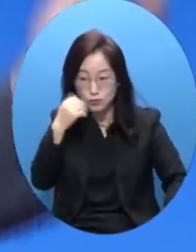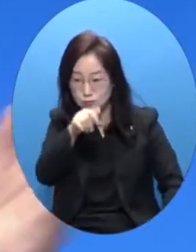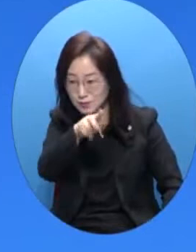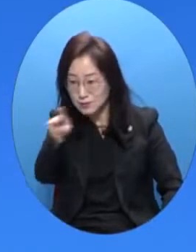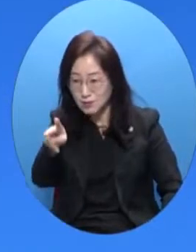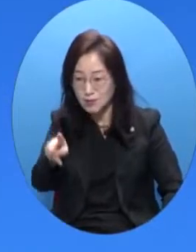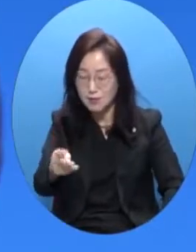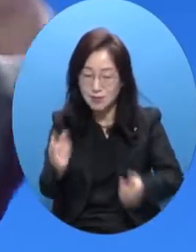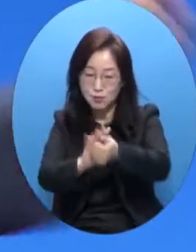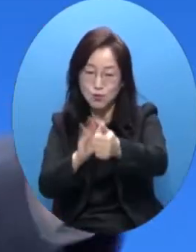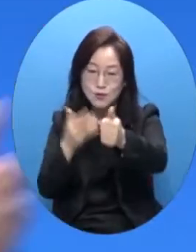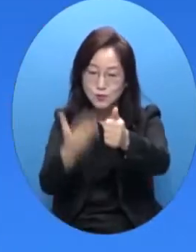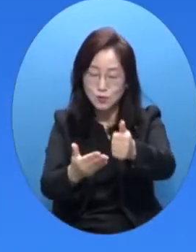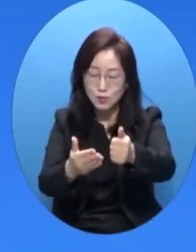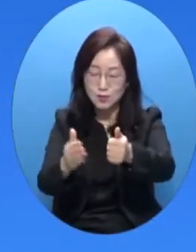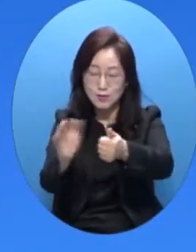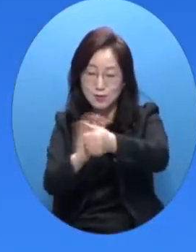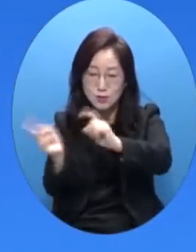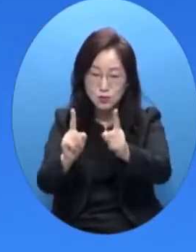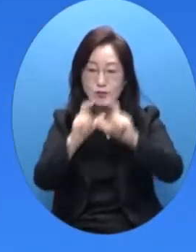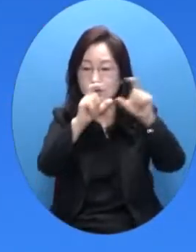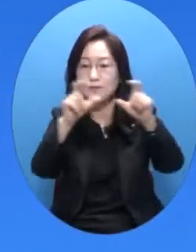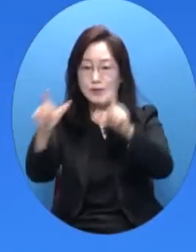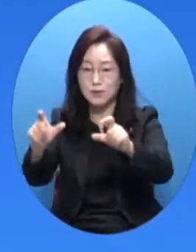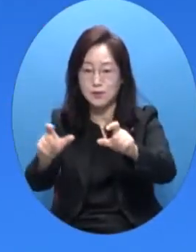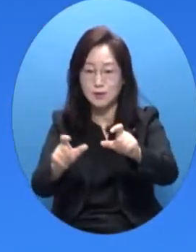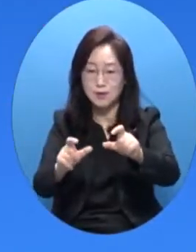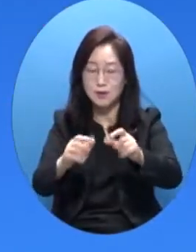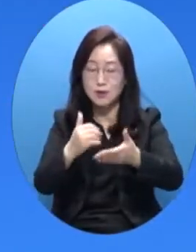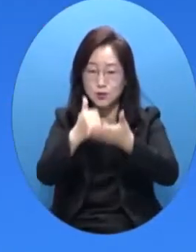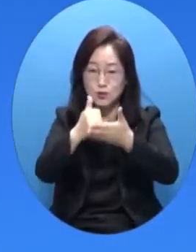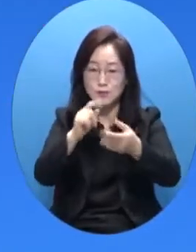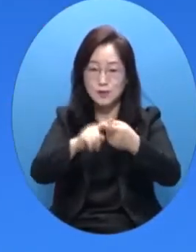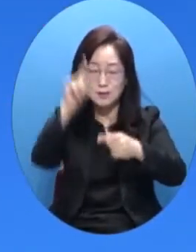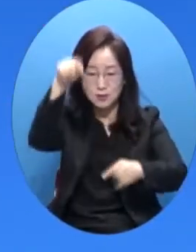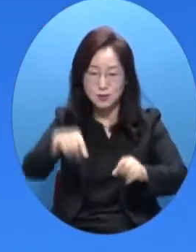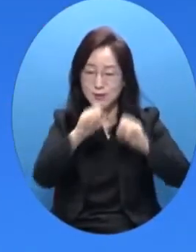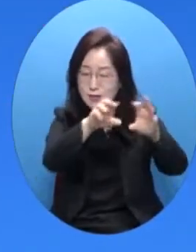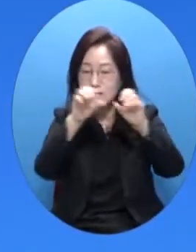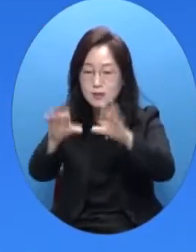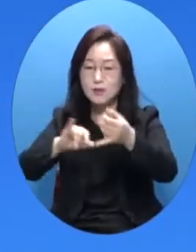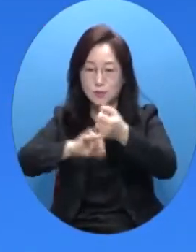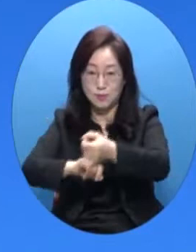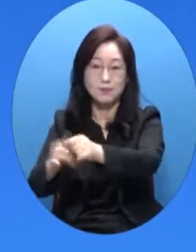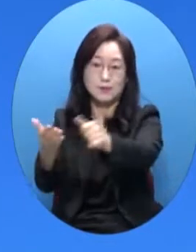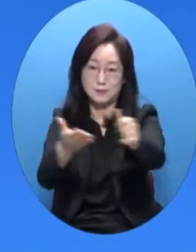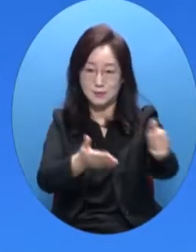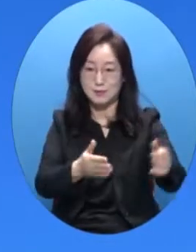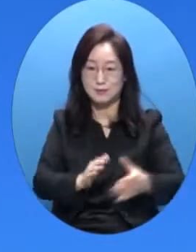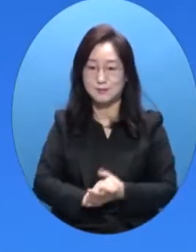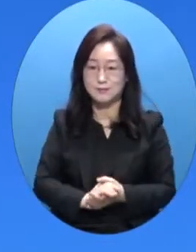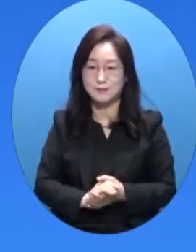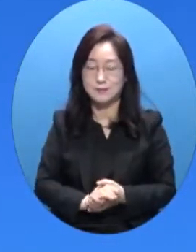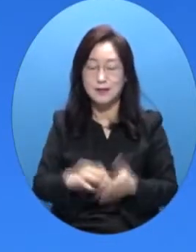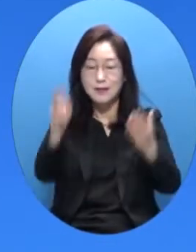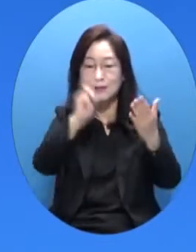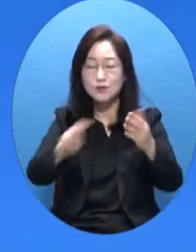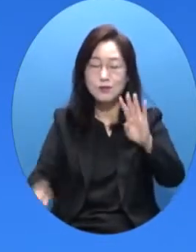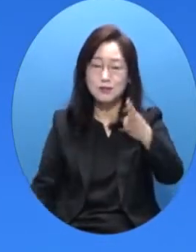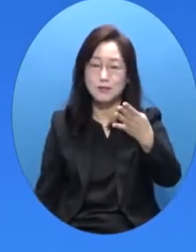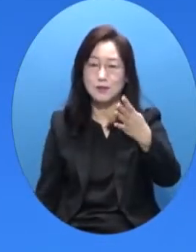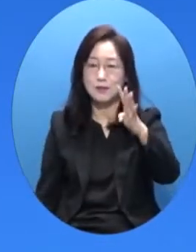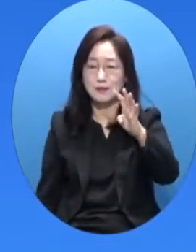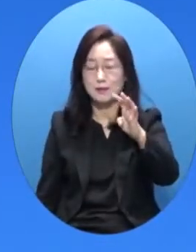주님의 치료사를 만방에 전하고 주님의 영을 온천들에는 주님의 자녀이 되어야 할 것입니다. 우리 찬송가